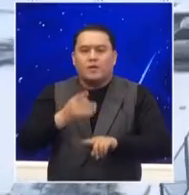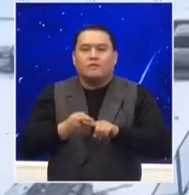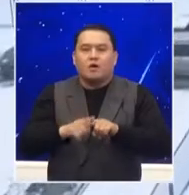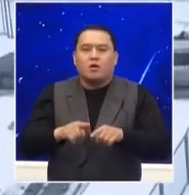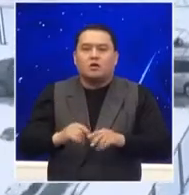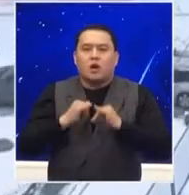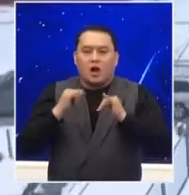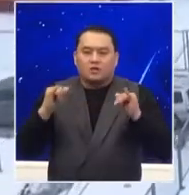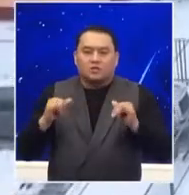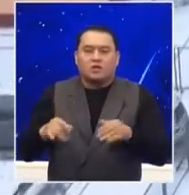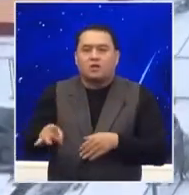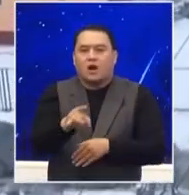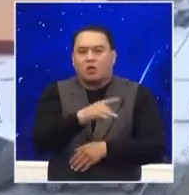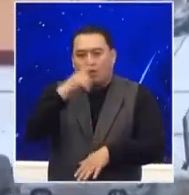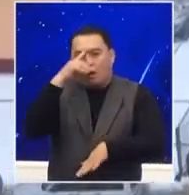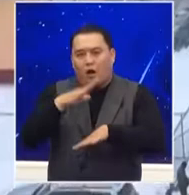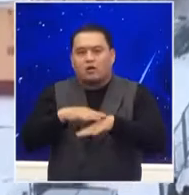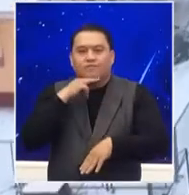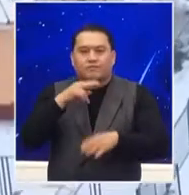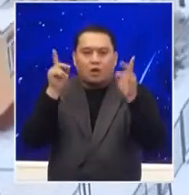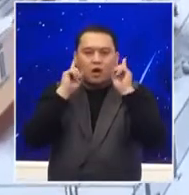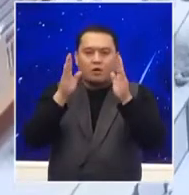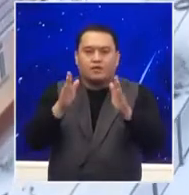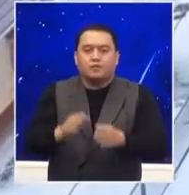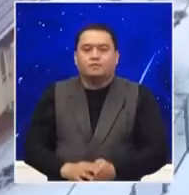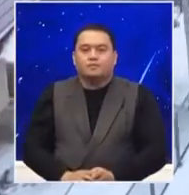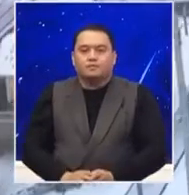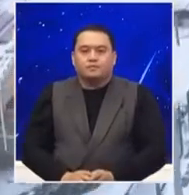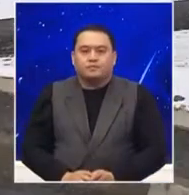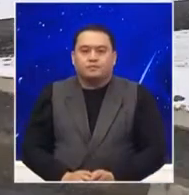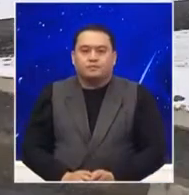что развитию приграничного района аким области уделяет огромное внимание.